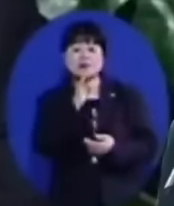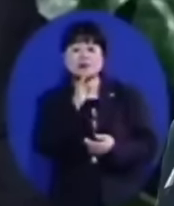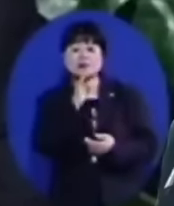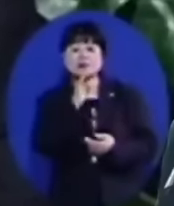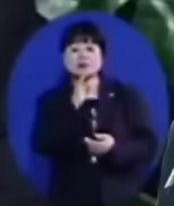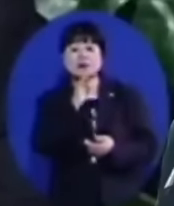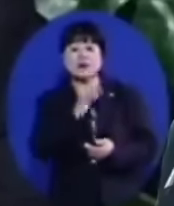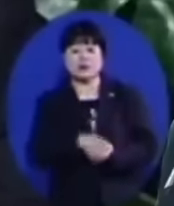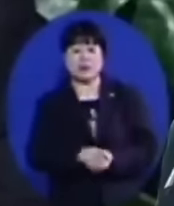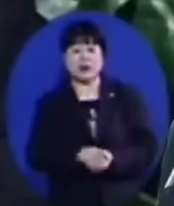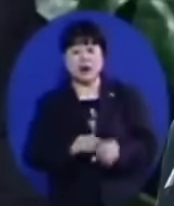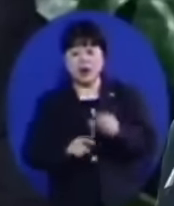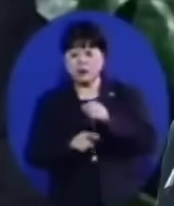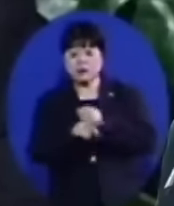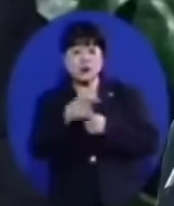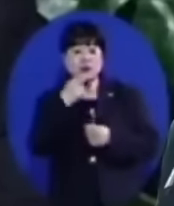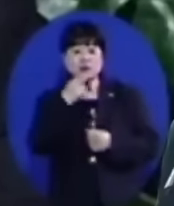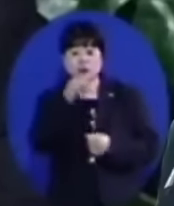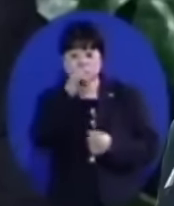의미가 있느냐?